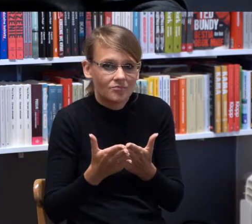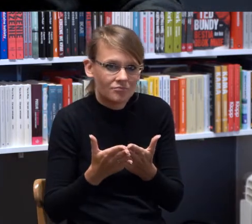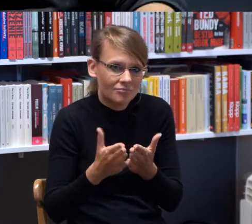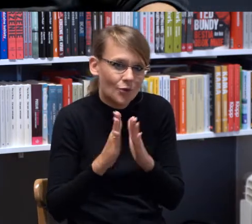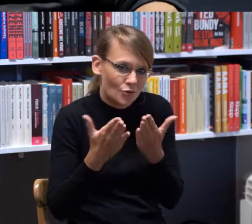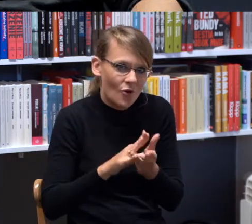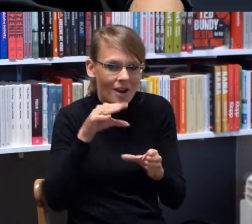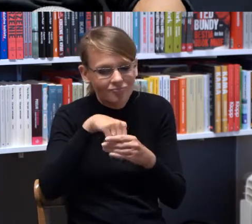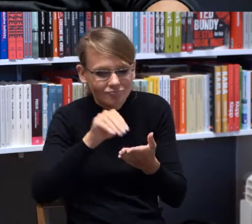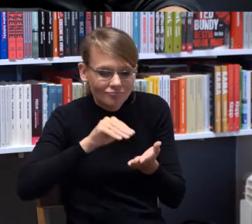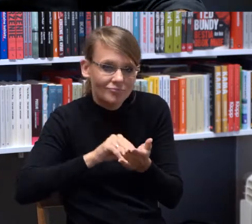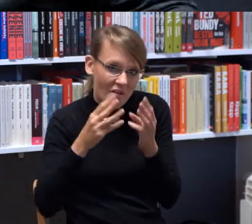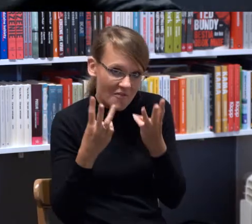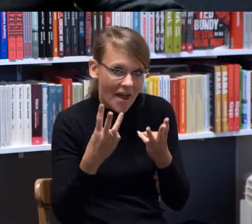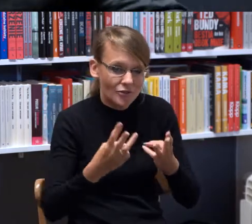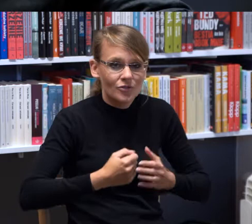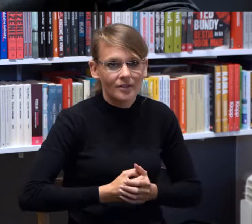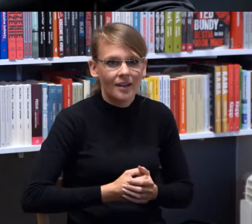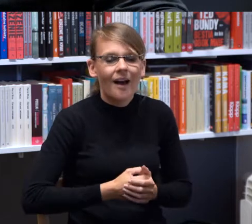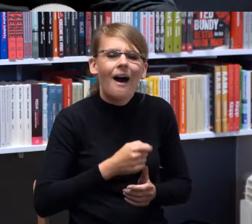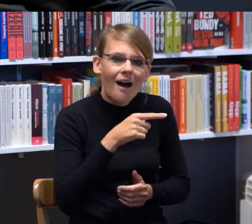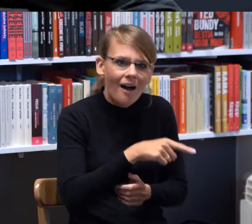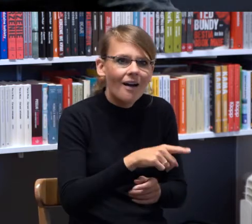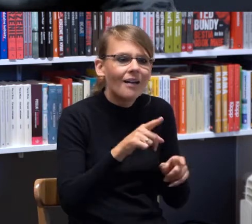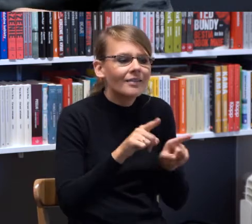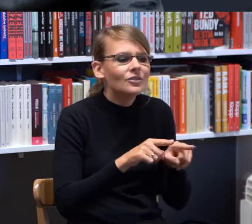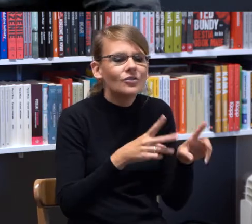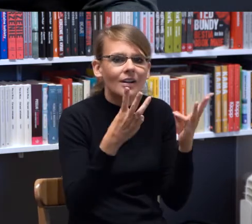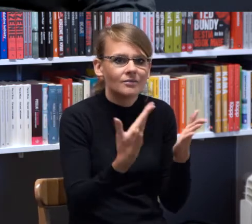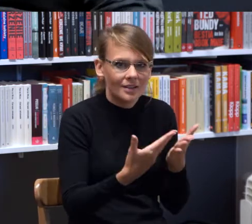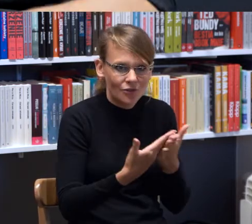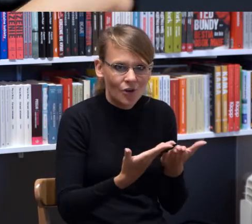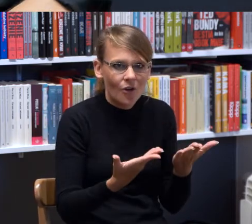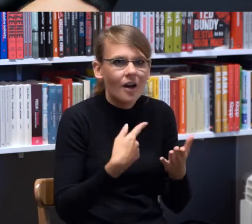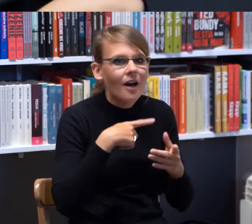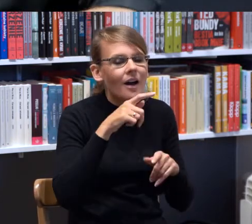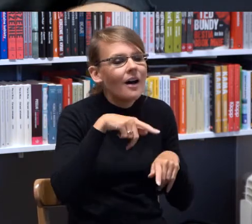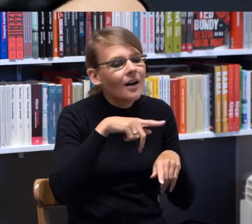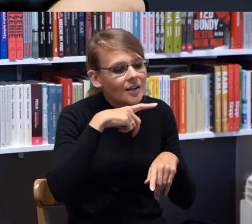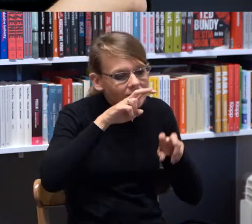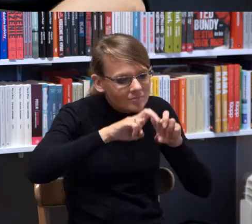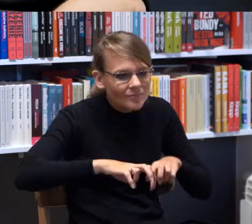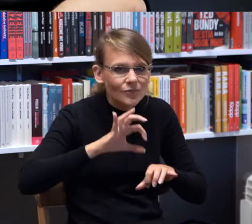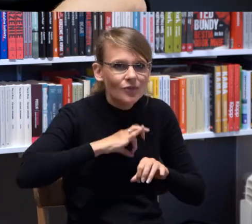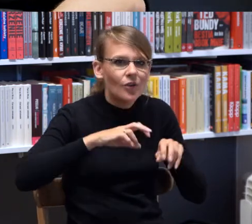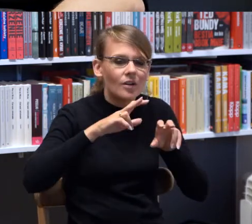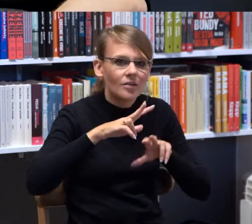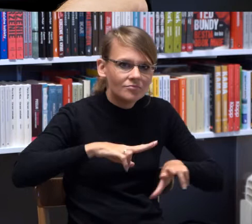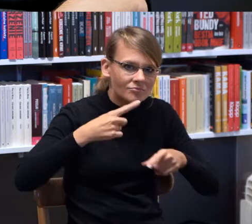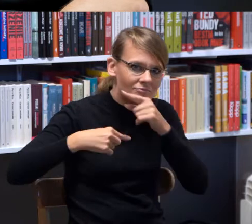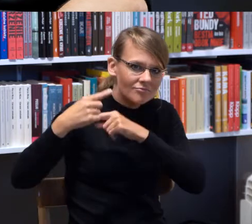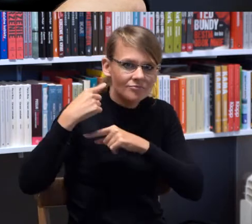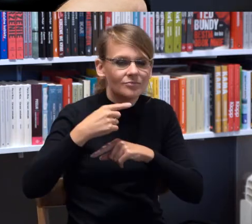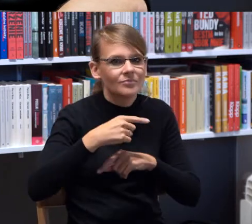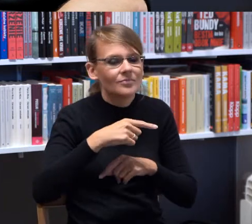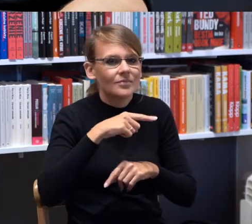po prostu jest ważne. Dlatego, że to budowanie swojej genealogii rozumianej właśnie tak wielopoziomowo,